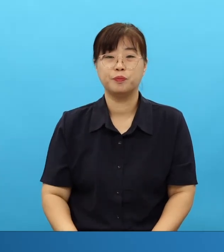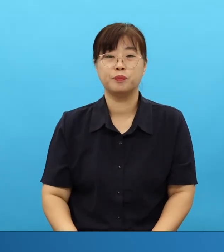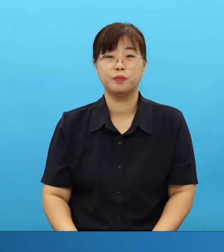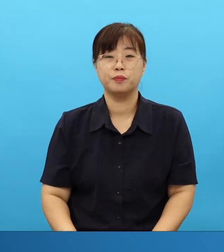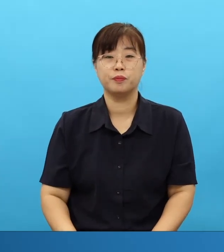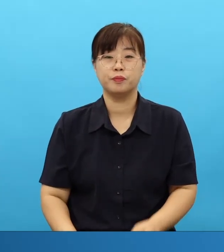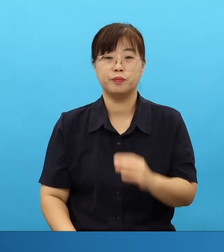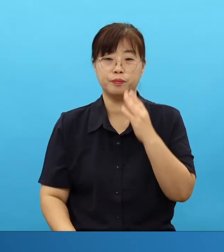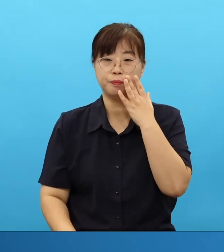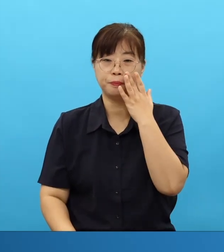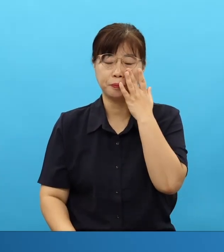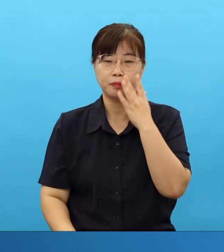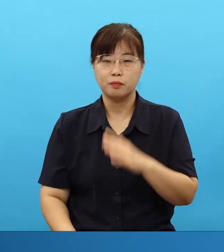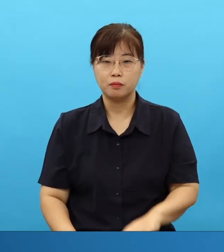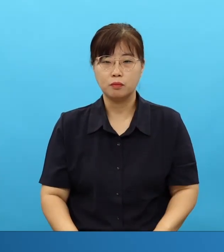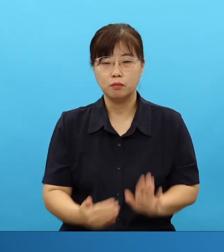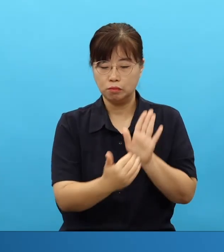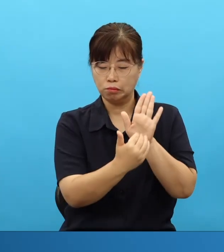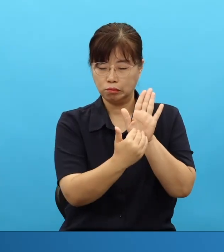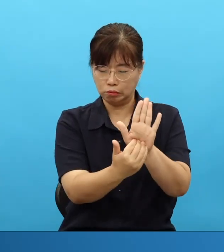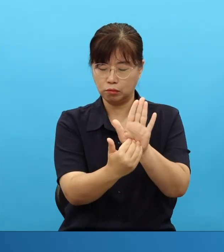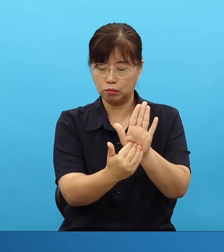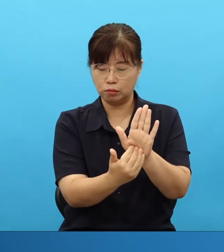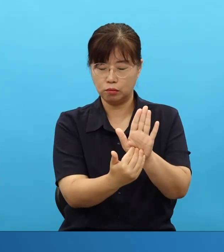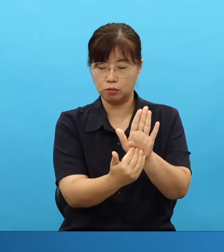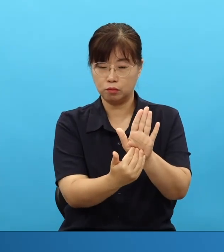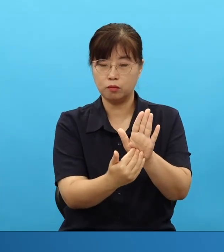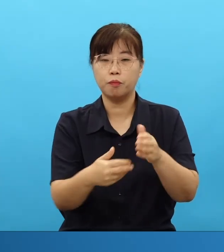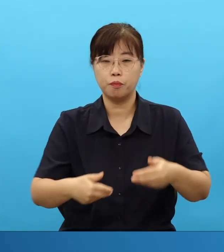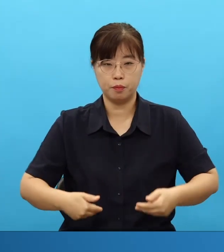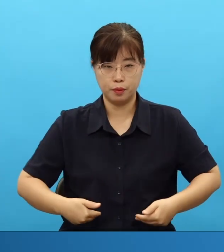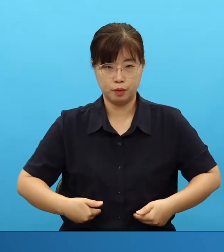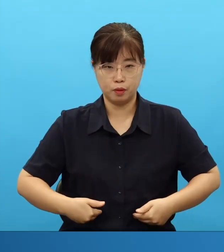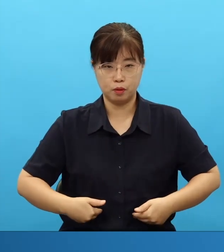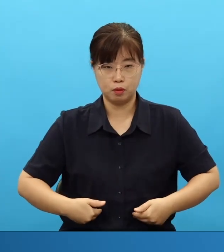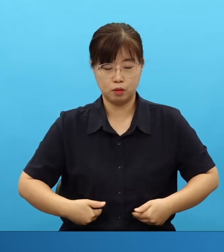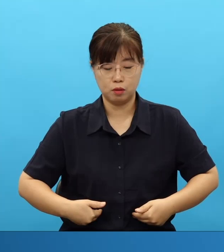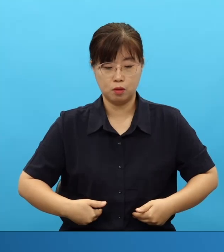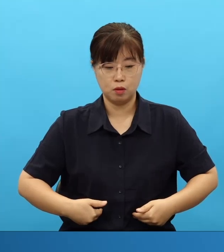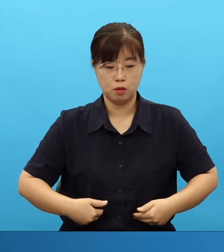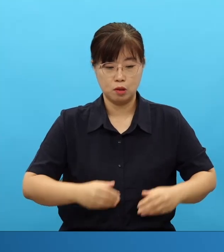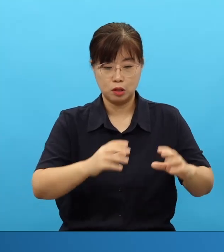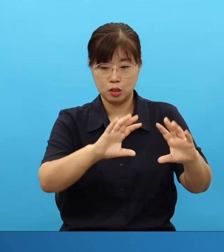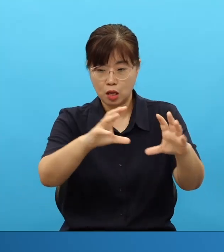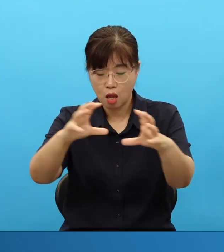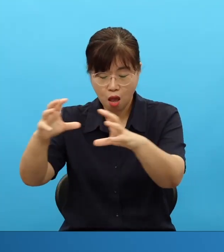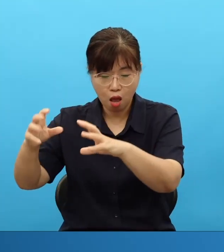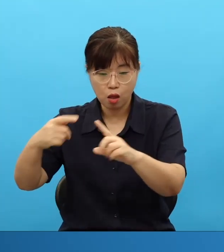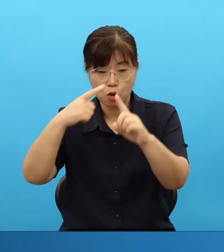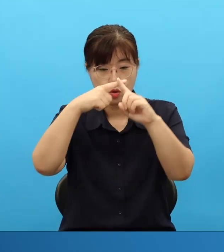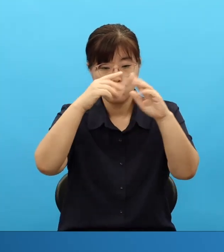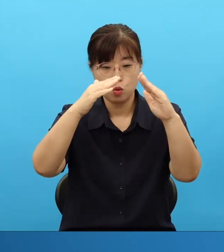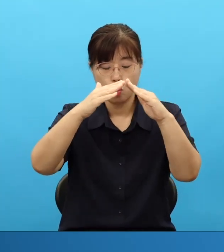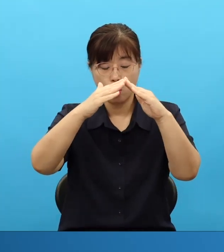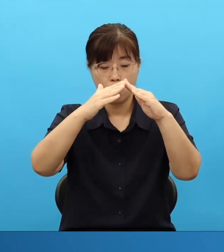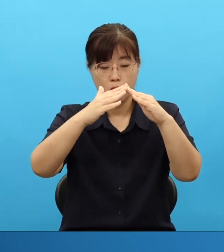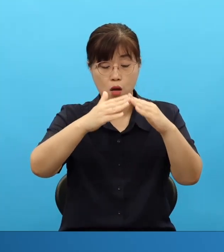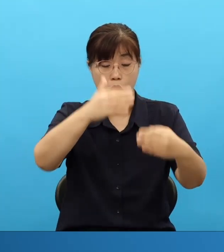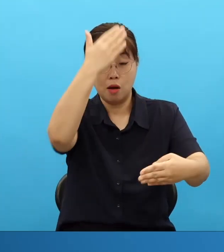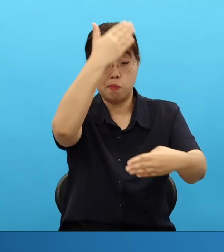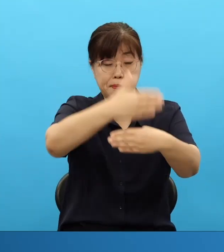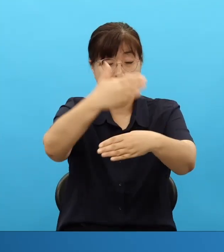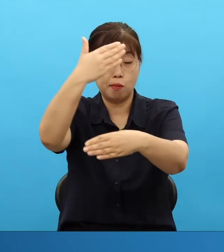났죠 막아야 돼요 세계 교회 문닫고 있습니다 큰